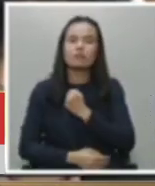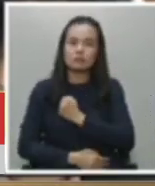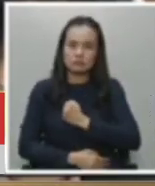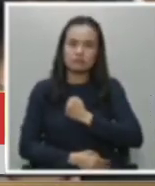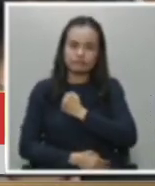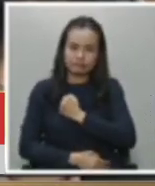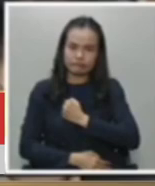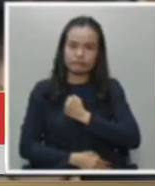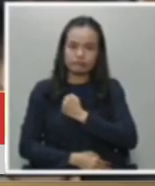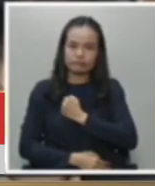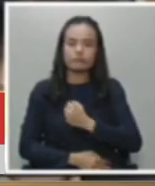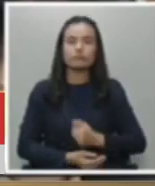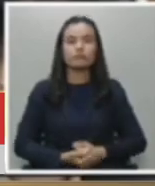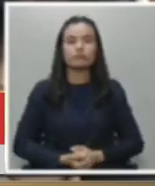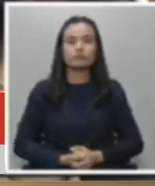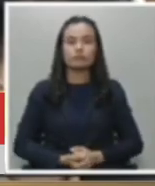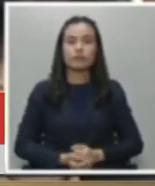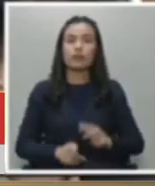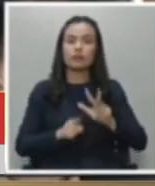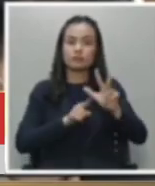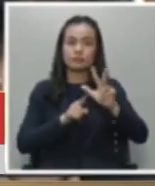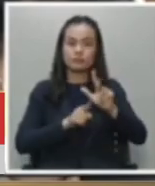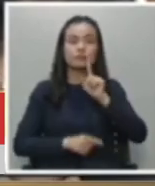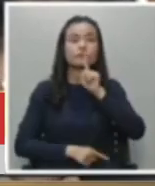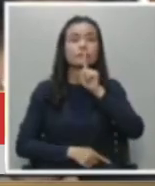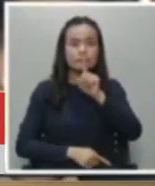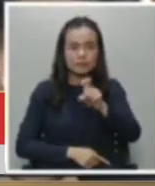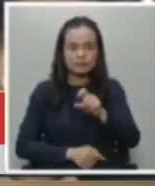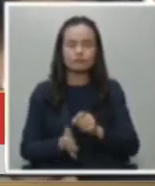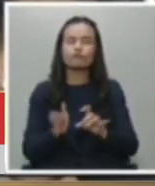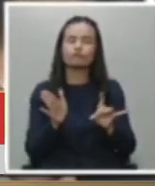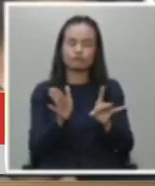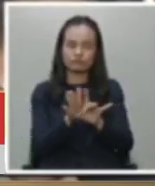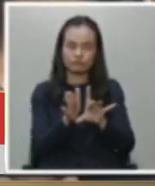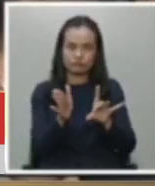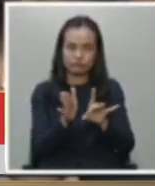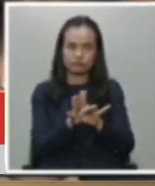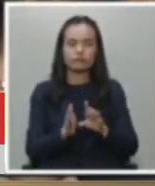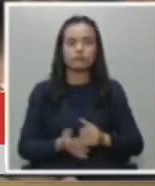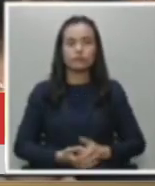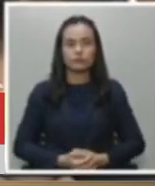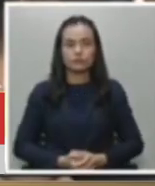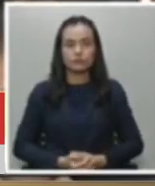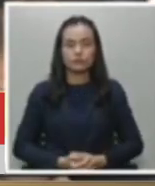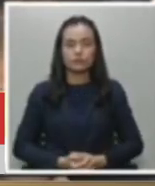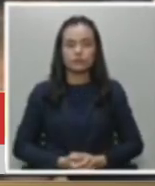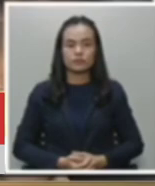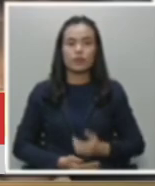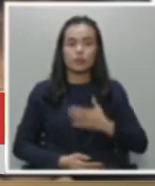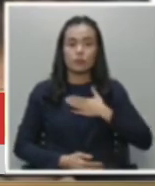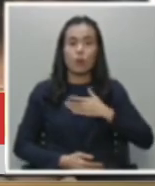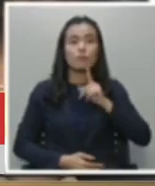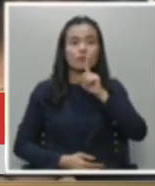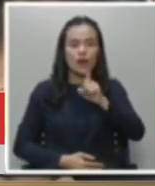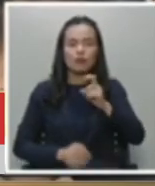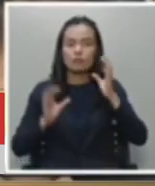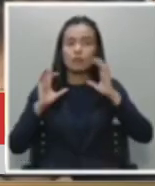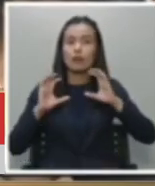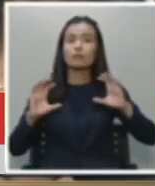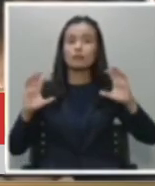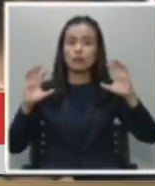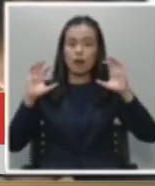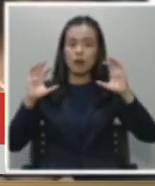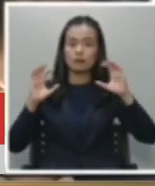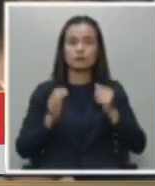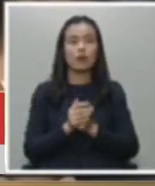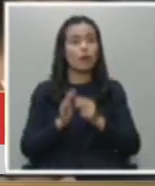ธานคำถามข้อที่3นะครับเป็นข้อสุดท้ายท่านประธานครับผมถามว่ารัฐบาลมี